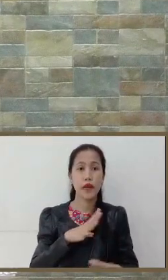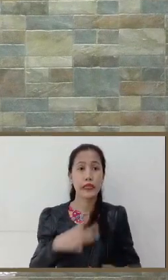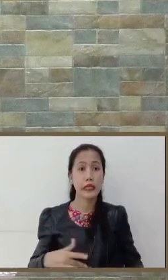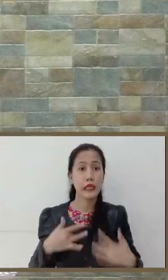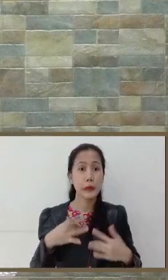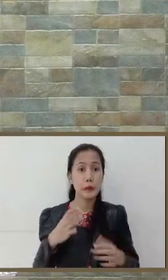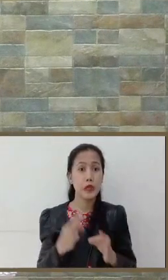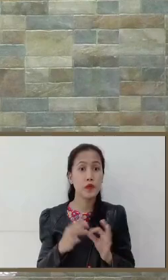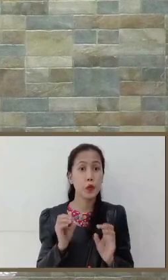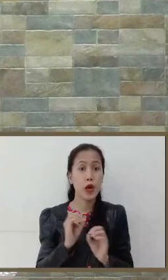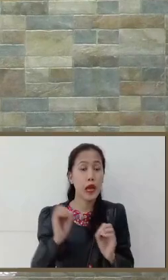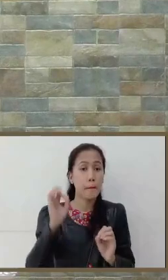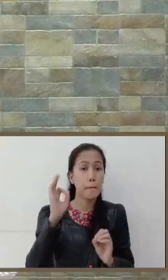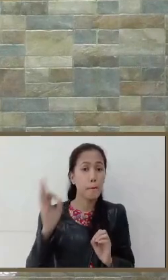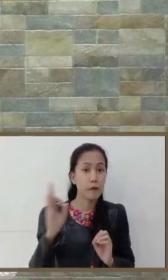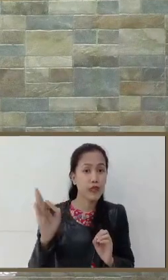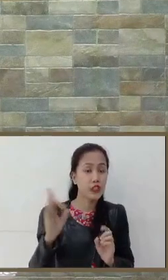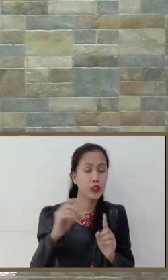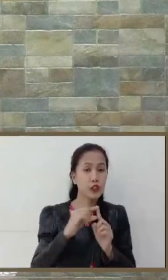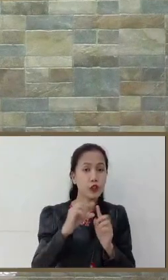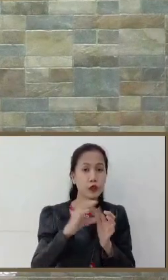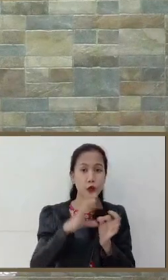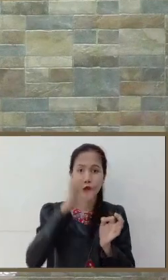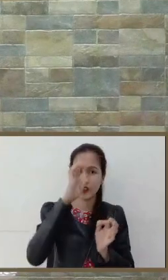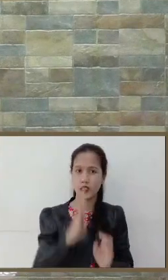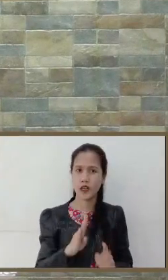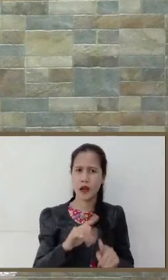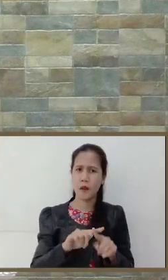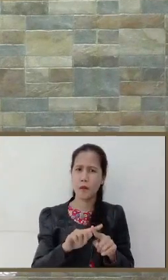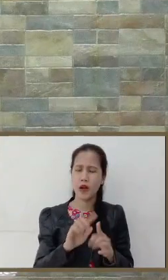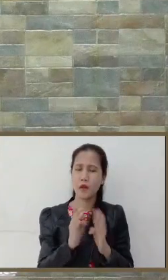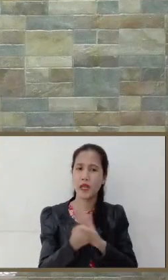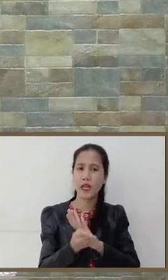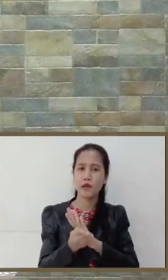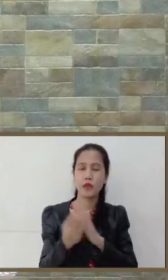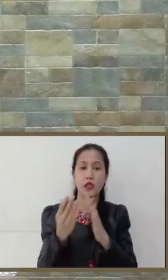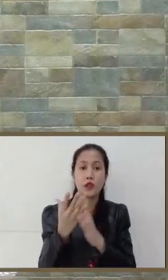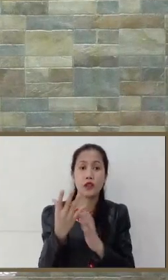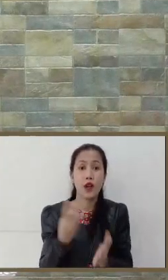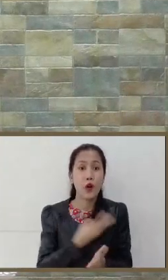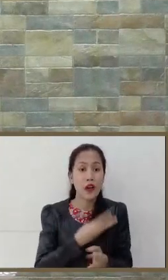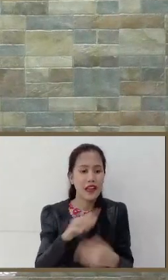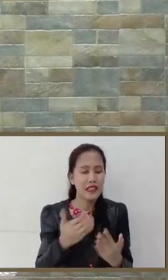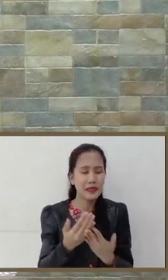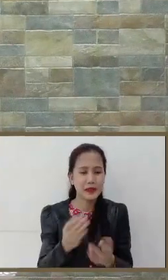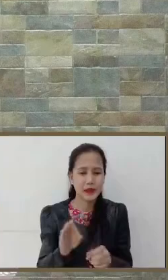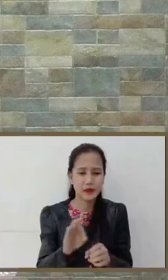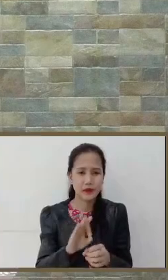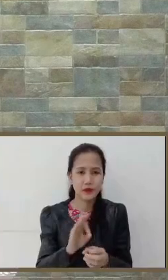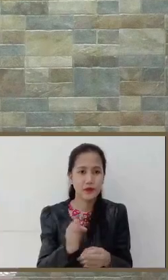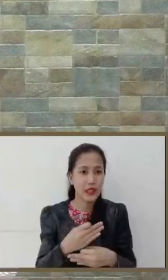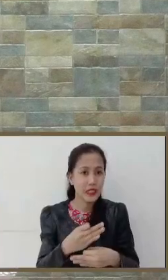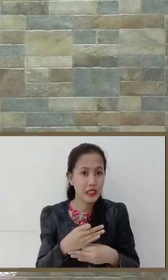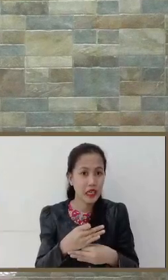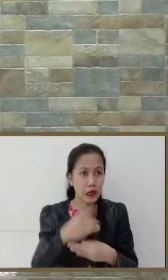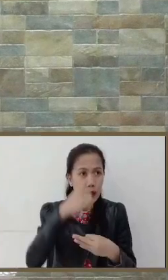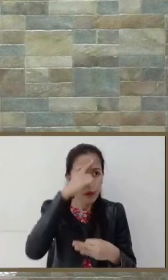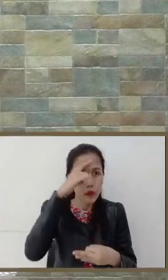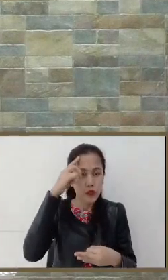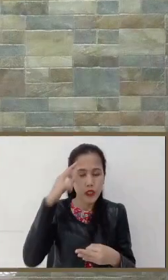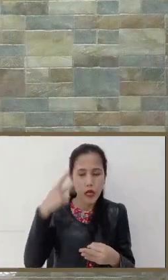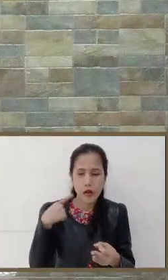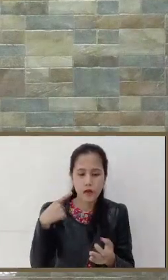ating mahal na pastor, naglingkod sa Diyos. Naging dahilan, naging maayos po ako, naging maayos ang bawat isa po sa atin because may isang man of God na tumayo sa